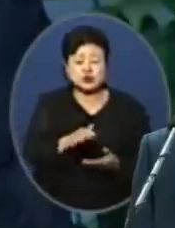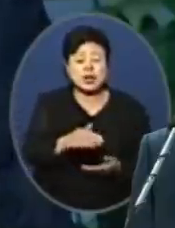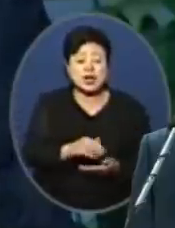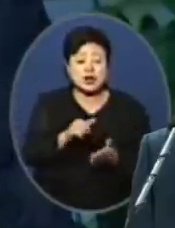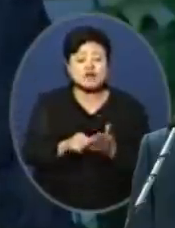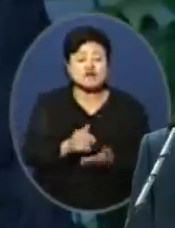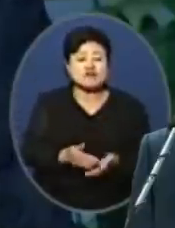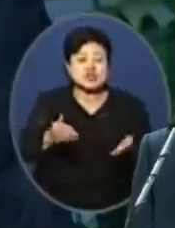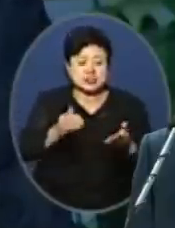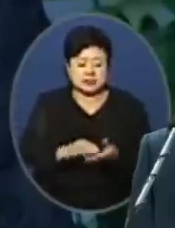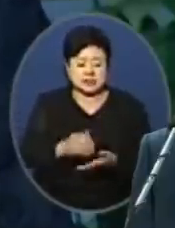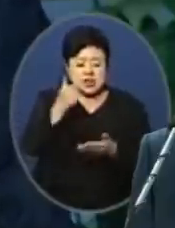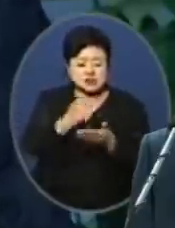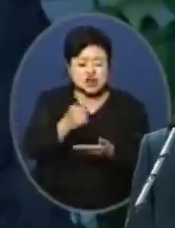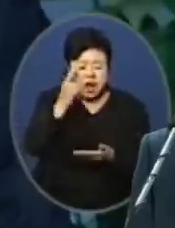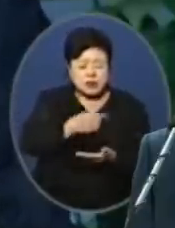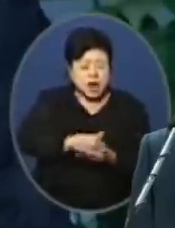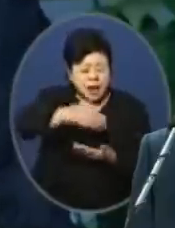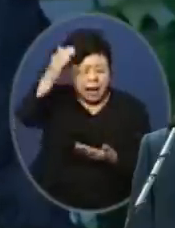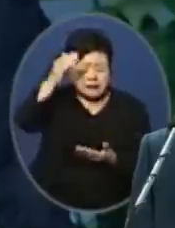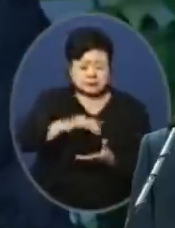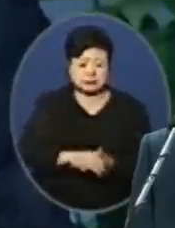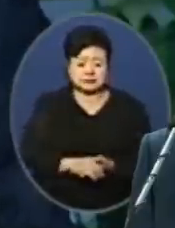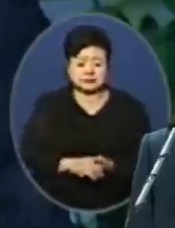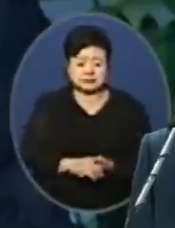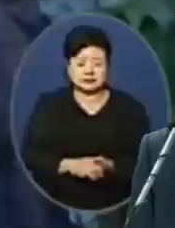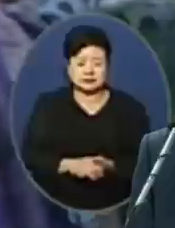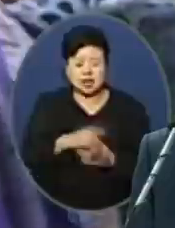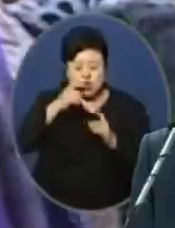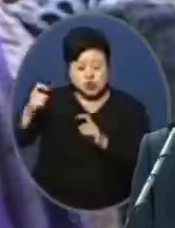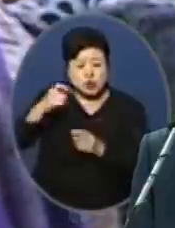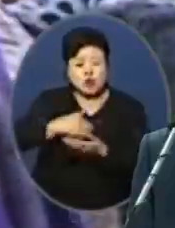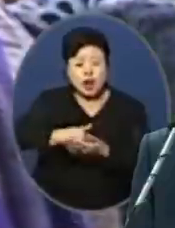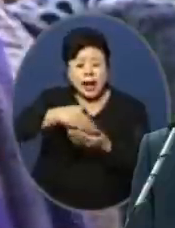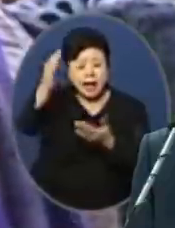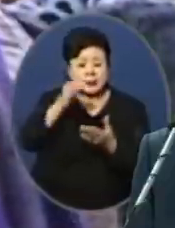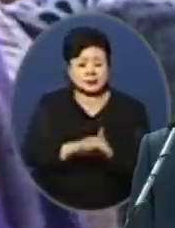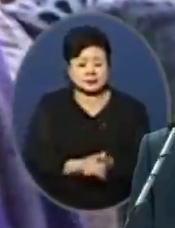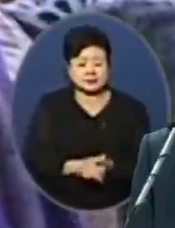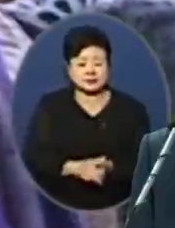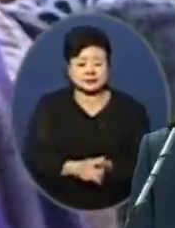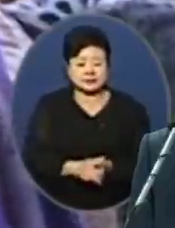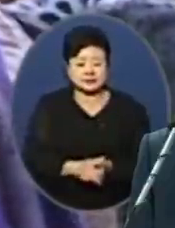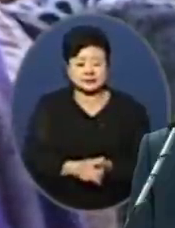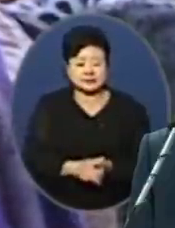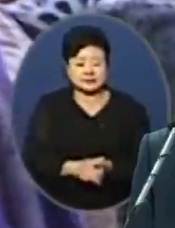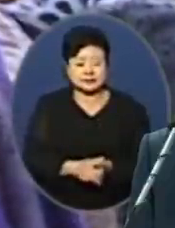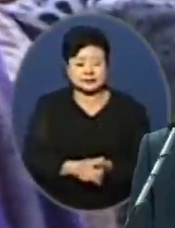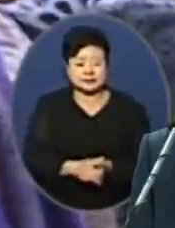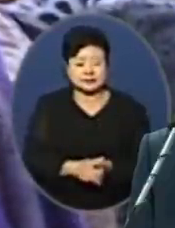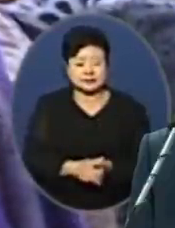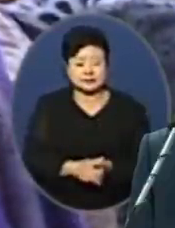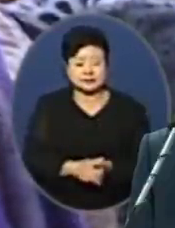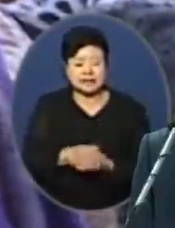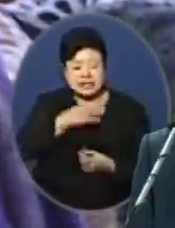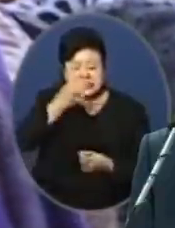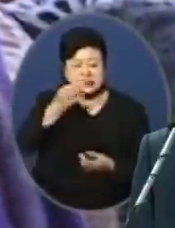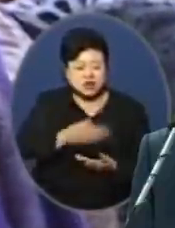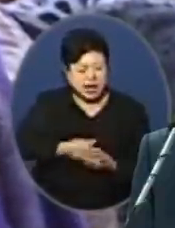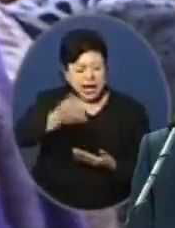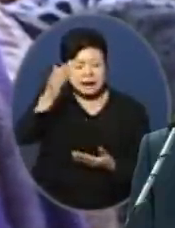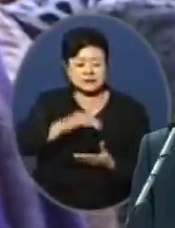무기입니다. 너희 죄악은 물러가라. 너희 유혹은 물러가라. 너희 기침은